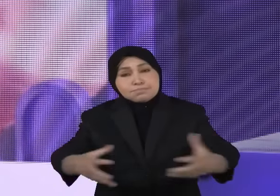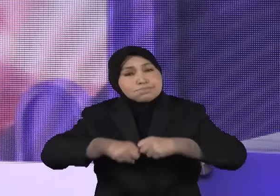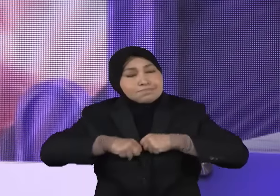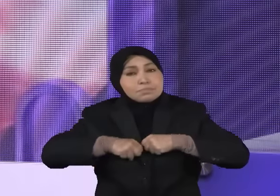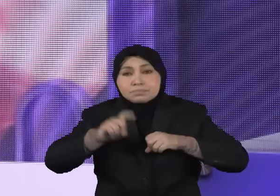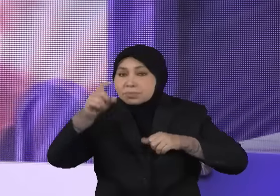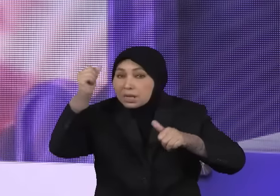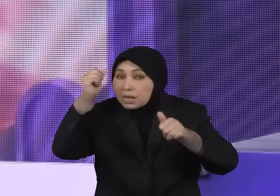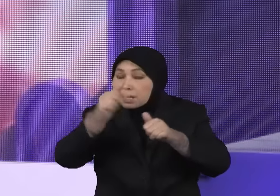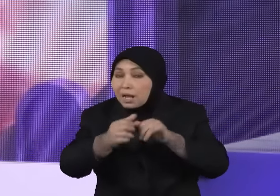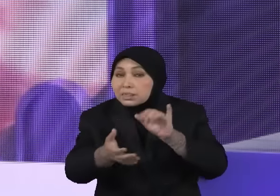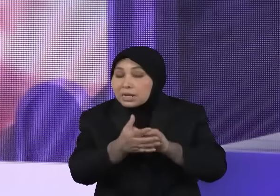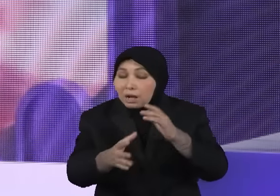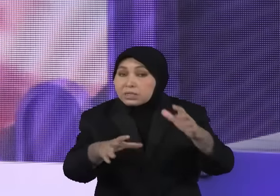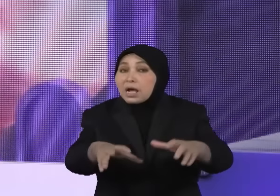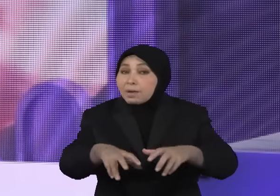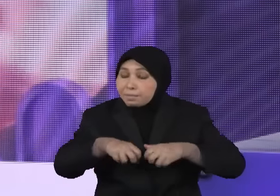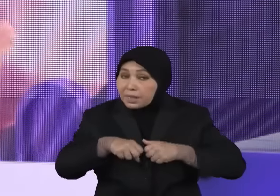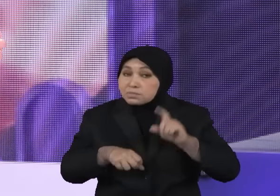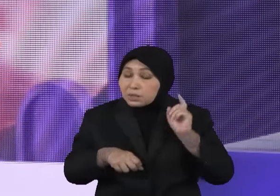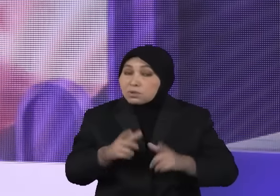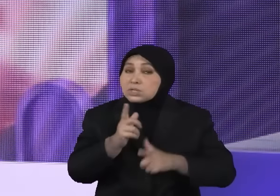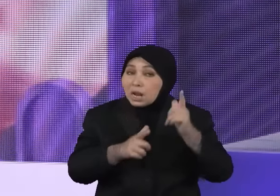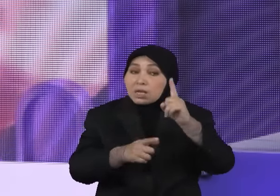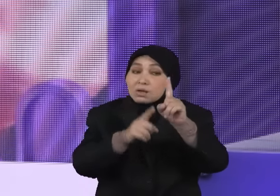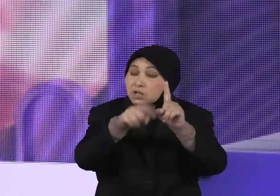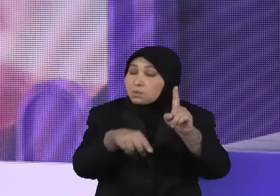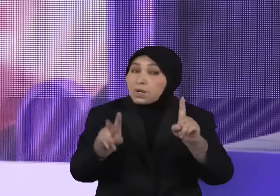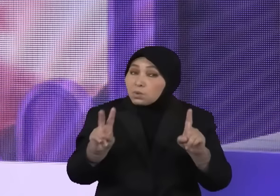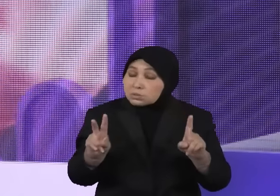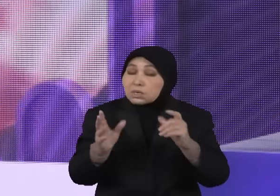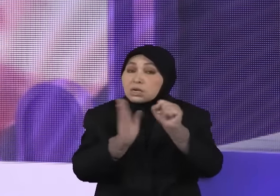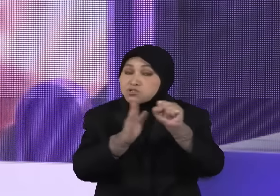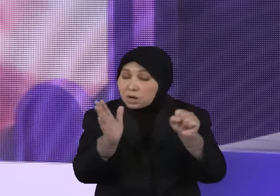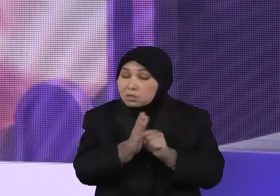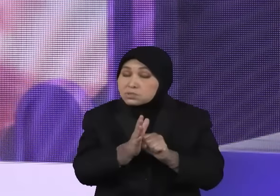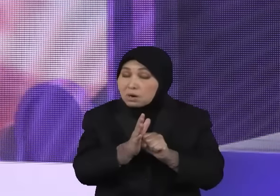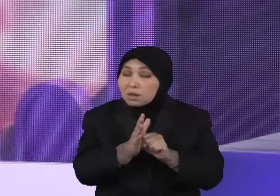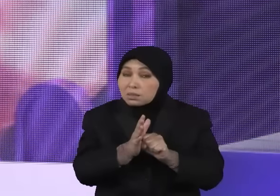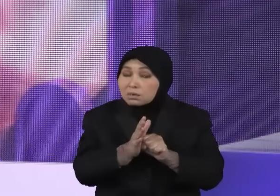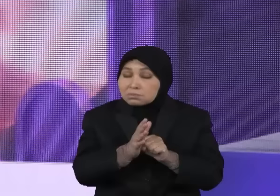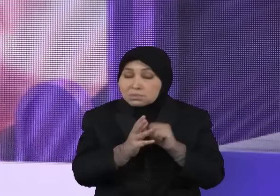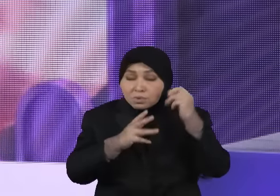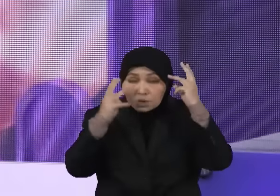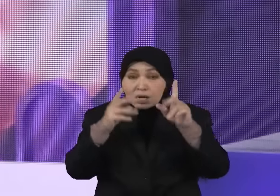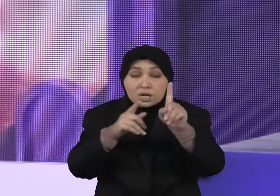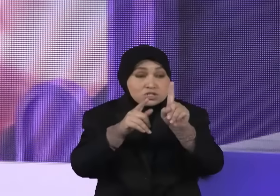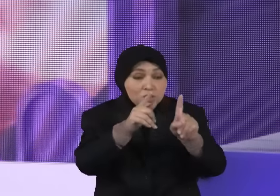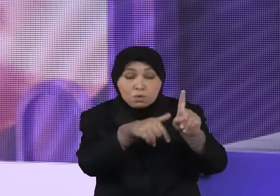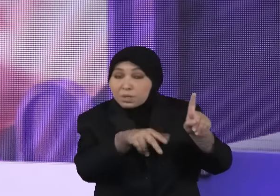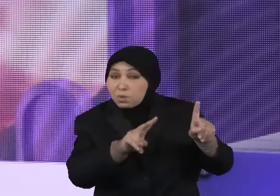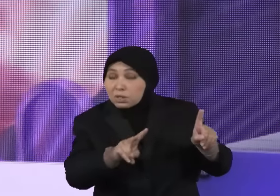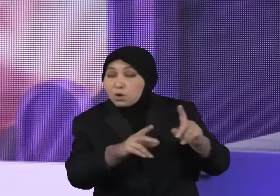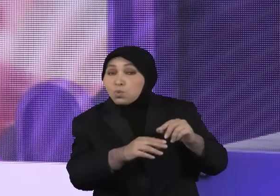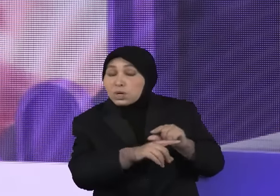ingat bahawa kalau diambil, sepatutnya layak setengah sahaja dengan syarat-syarat tertentu itu. Khawatir setengah lagi yang digunakan